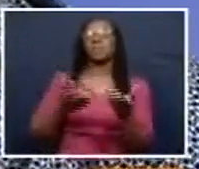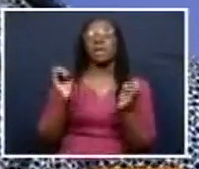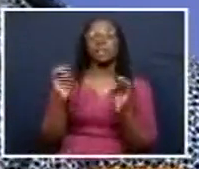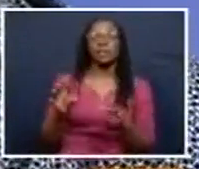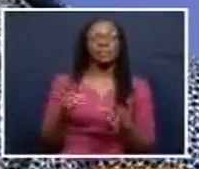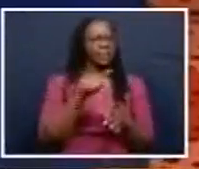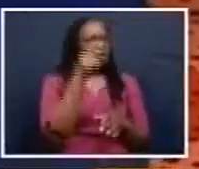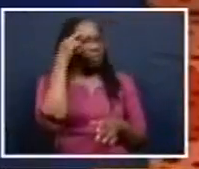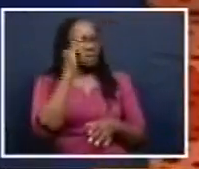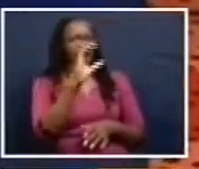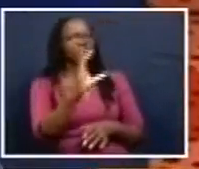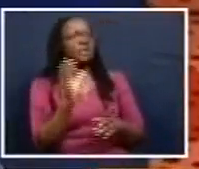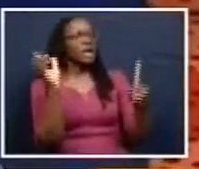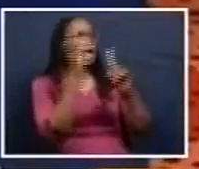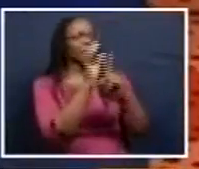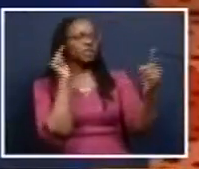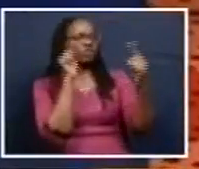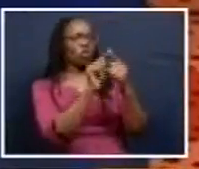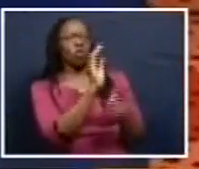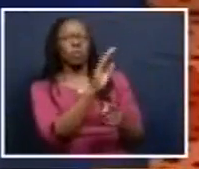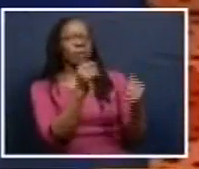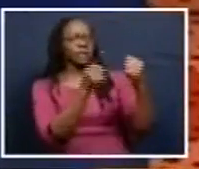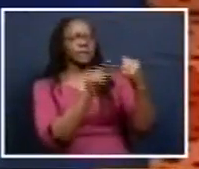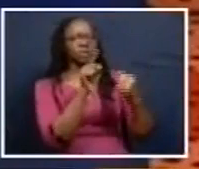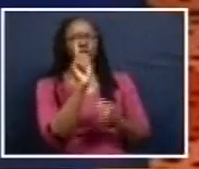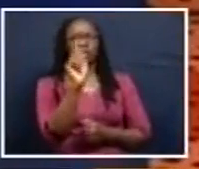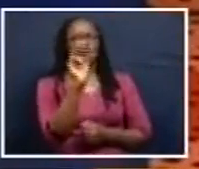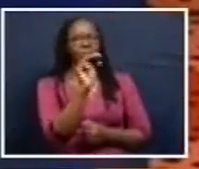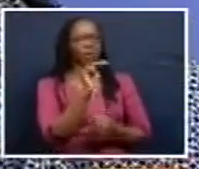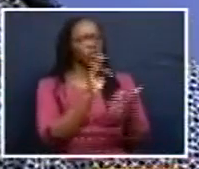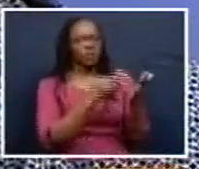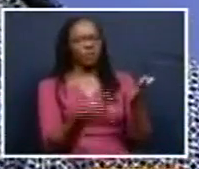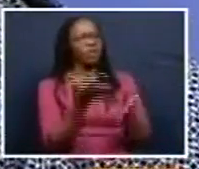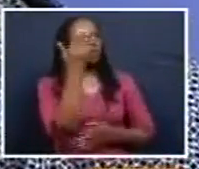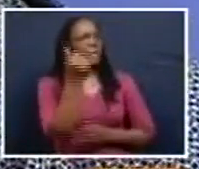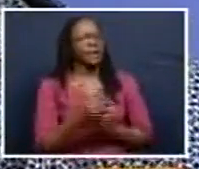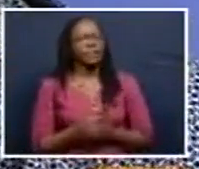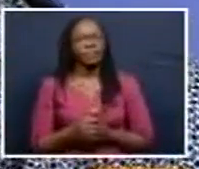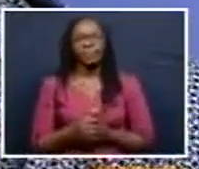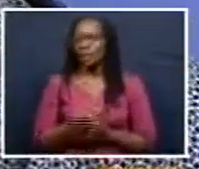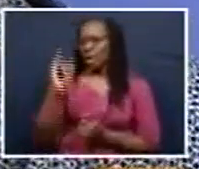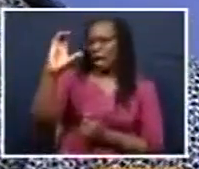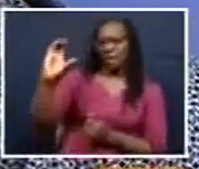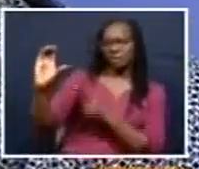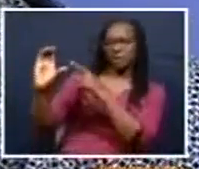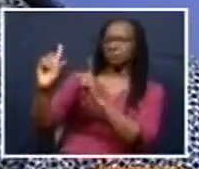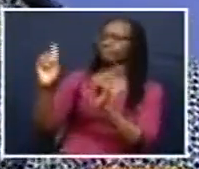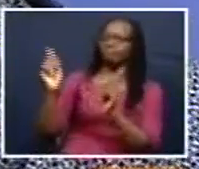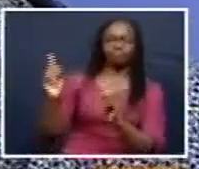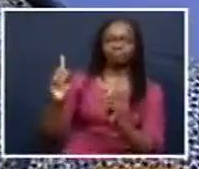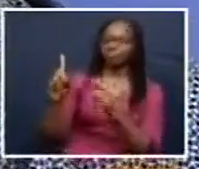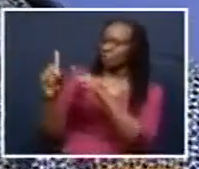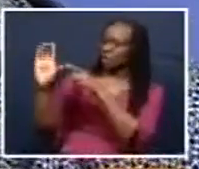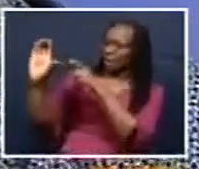labda haijaweza kufikia lengo lake la watu milioni 6.1? Sio IBC imekosa. Ni demokrasia yetu.